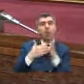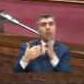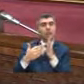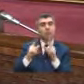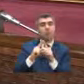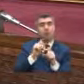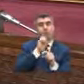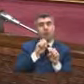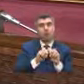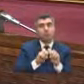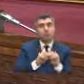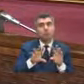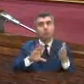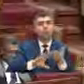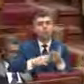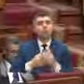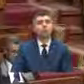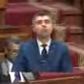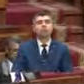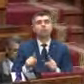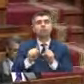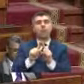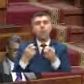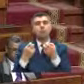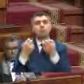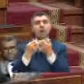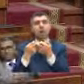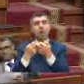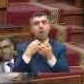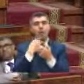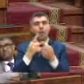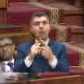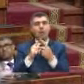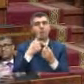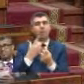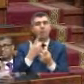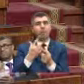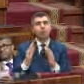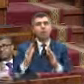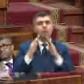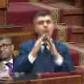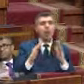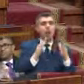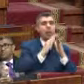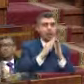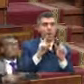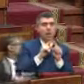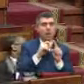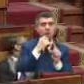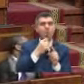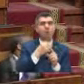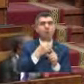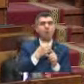للمغاربة. نأخذ على سبيل المثال هضبة سيس، يتعرض مستوى منسوب المياه